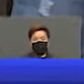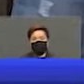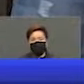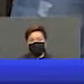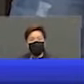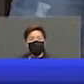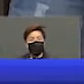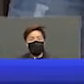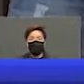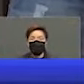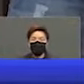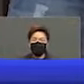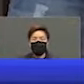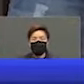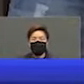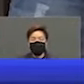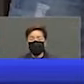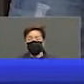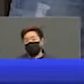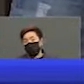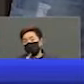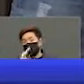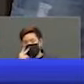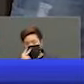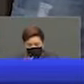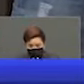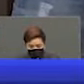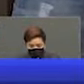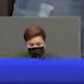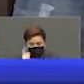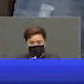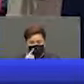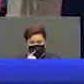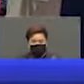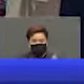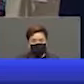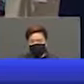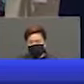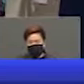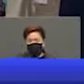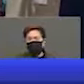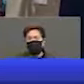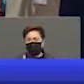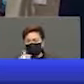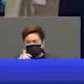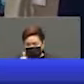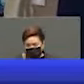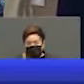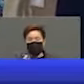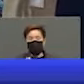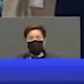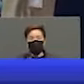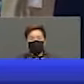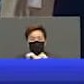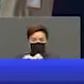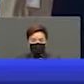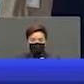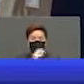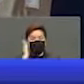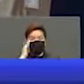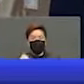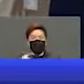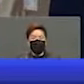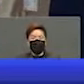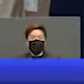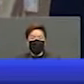าประเทศจีนได้เพราะว่าเขาพักในประเทศจีนเนี่ยนะครับก็พักกันทีเป็นปีเลยก็ยอมกักตัวกันครับ10วัน14